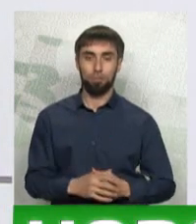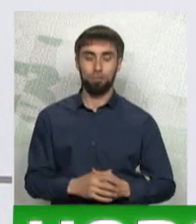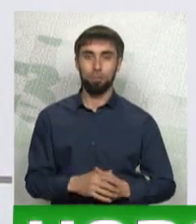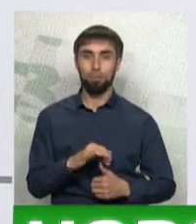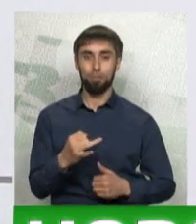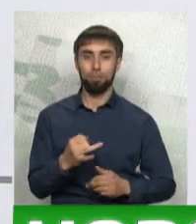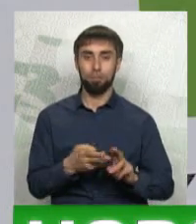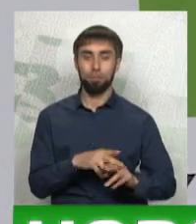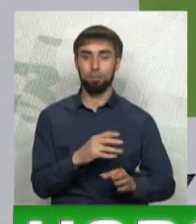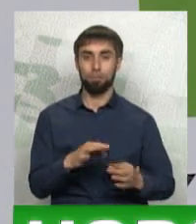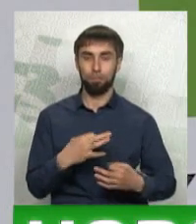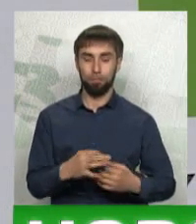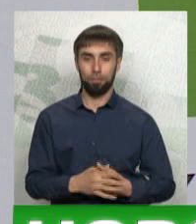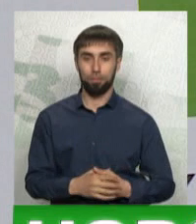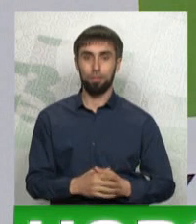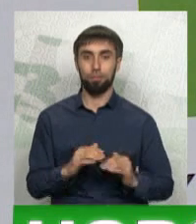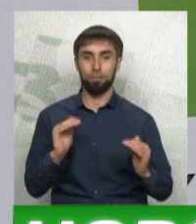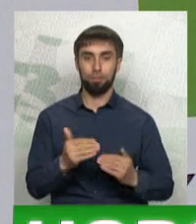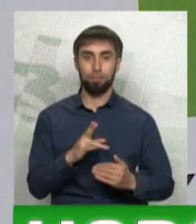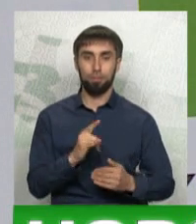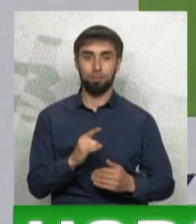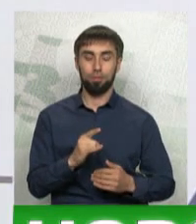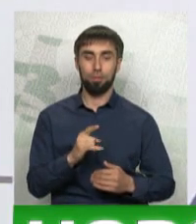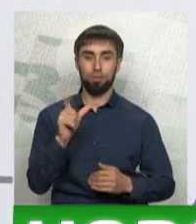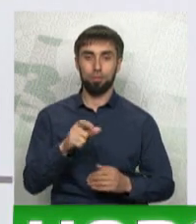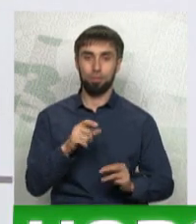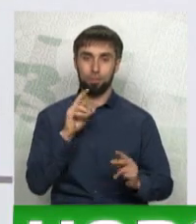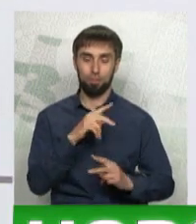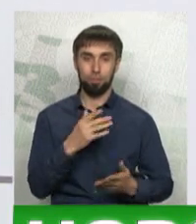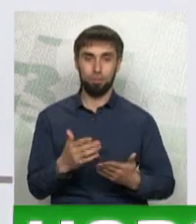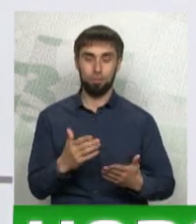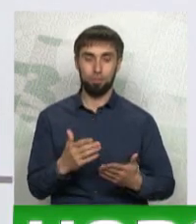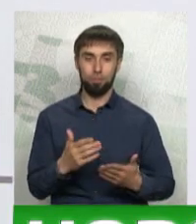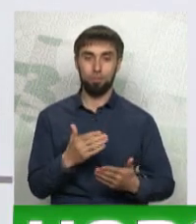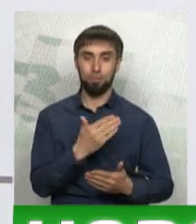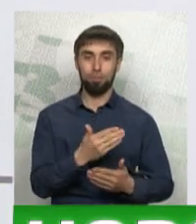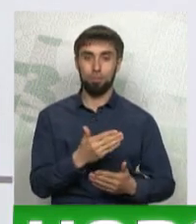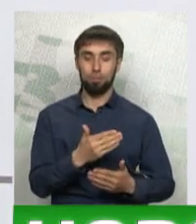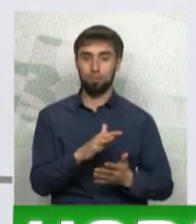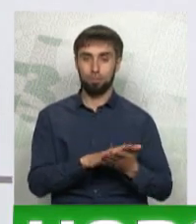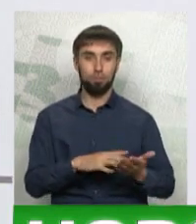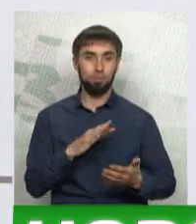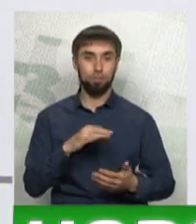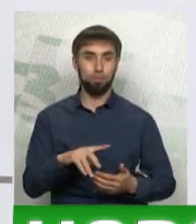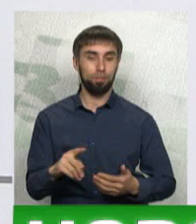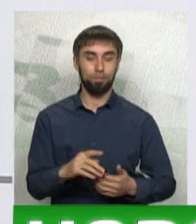и это позволяет снизить, как бы, человеческий фактор, то есть их, ну, заявление о том,